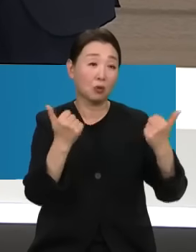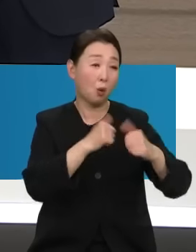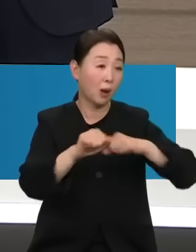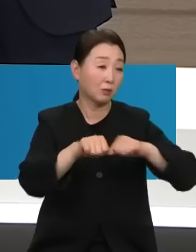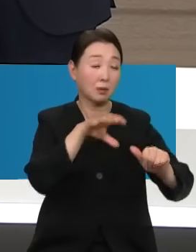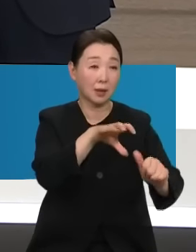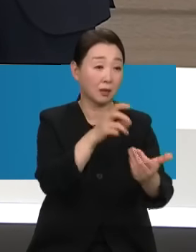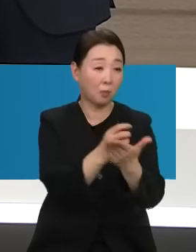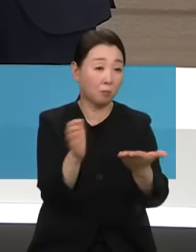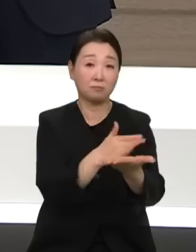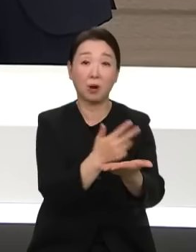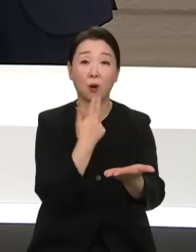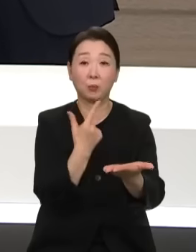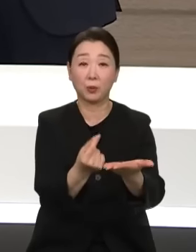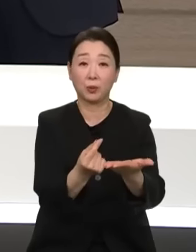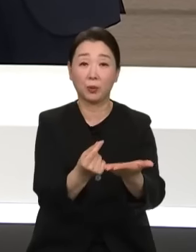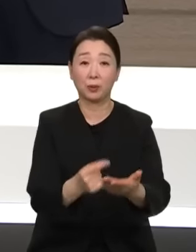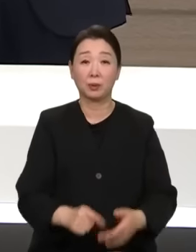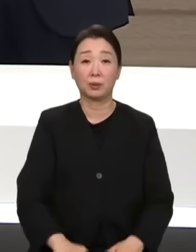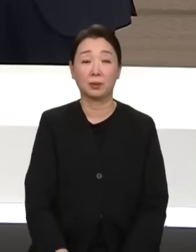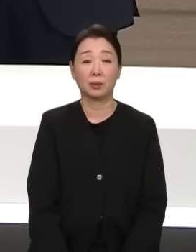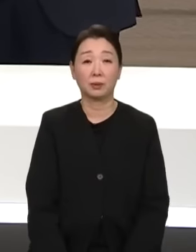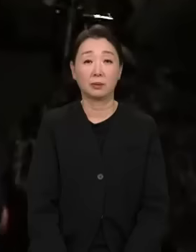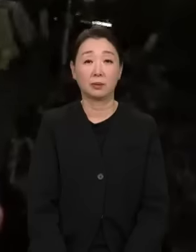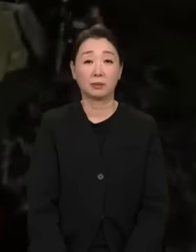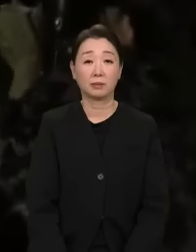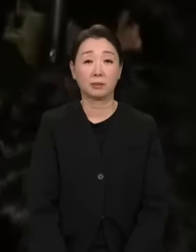근거가 없습니다. 이어서 조혜연 기자입니다.